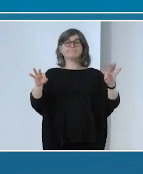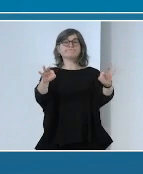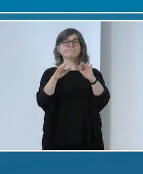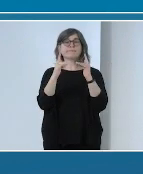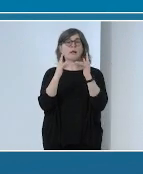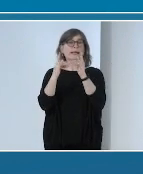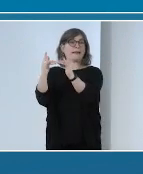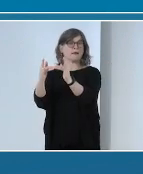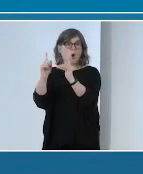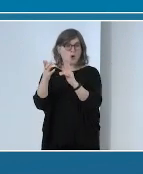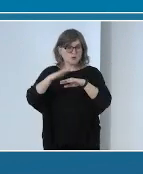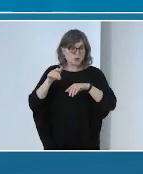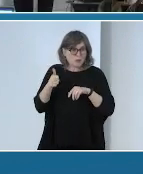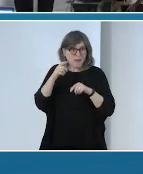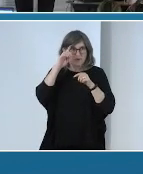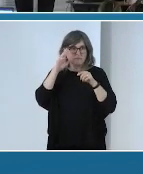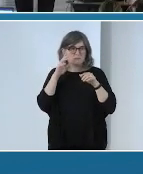besoin de comprendre.